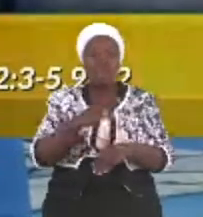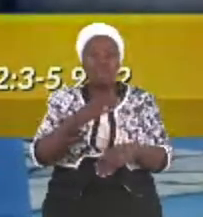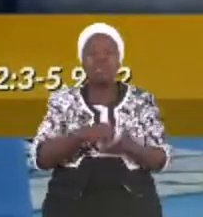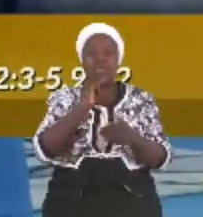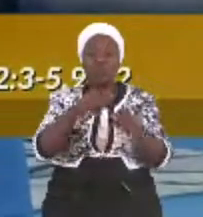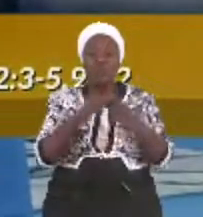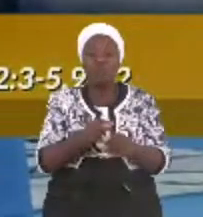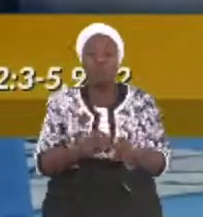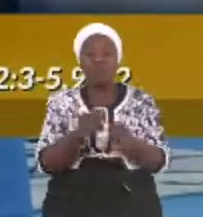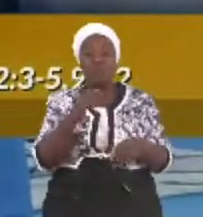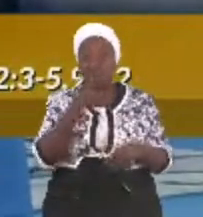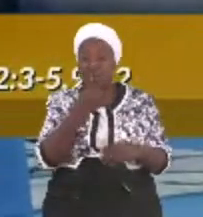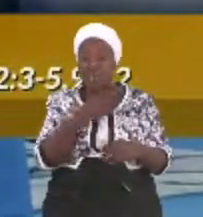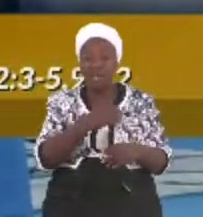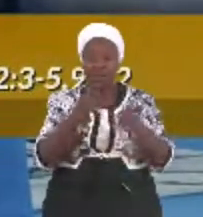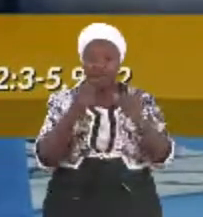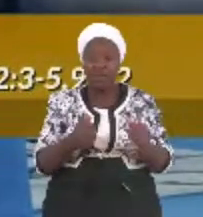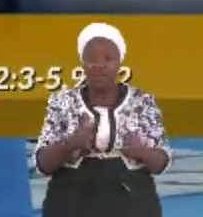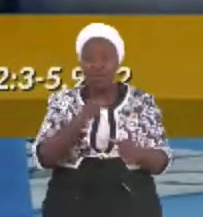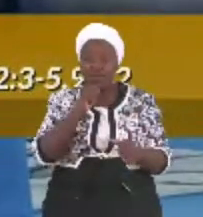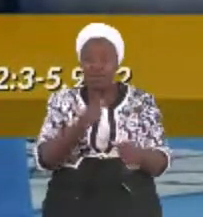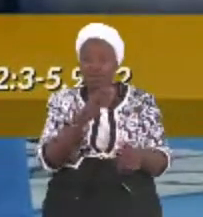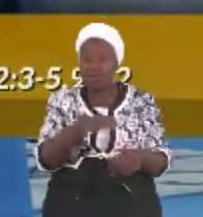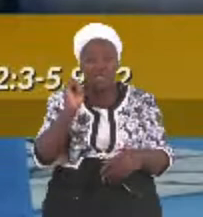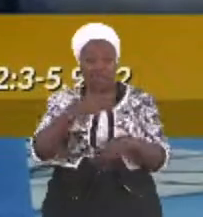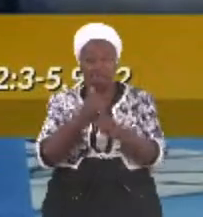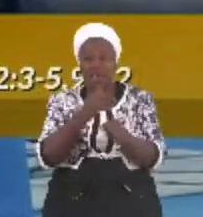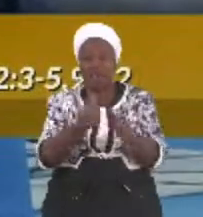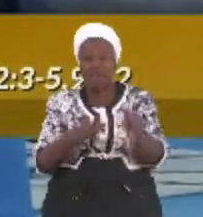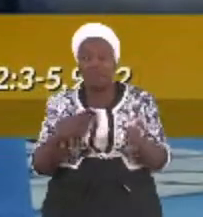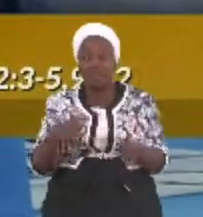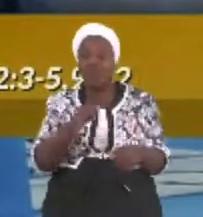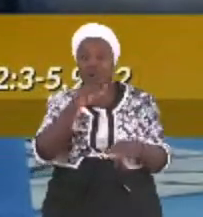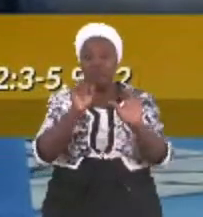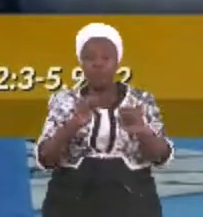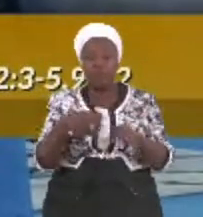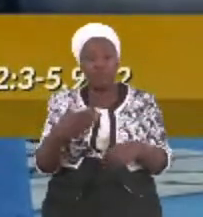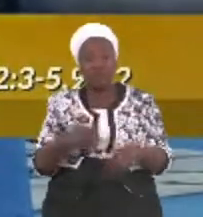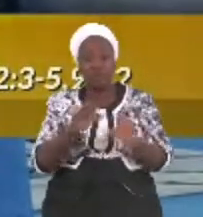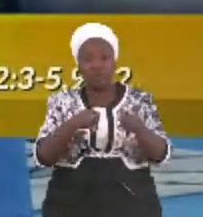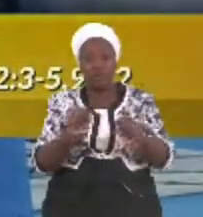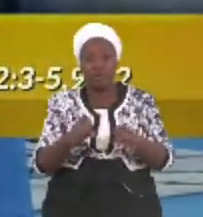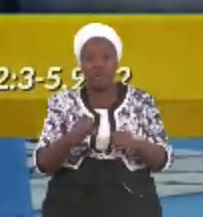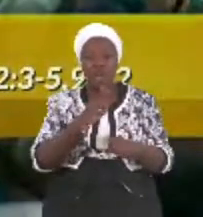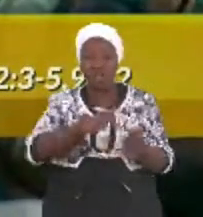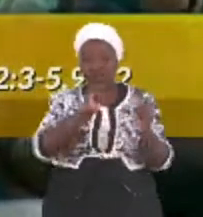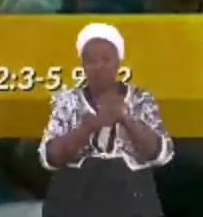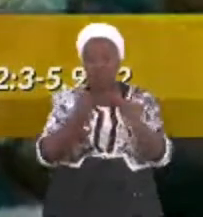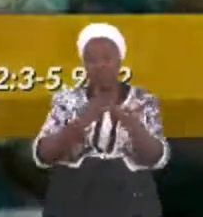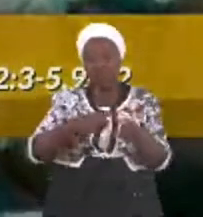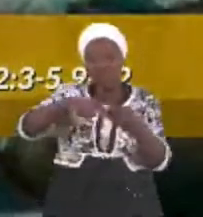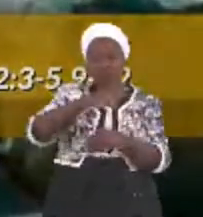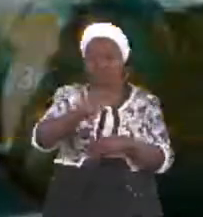possible dans ta vie. Il va tout changer. Tu ne seras plus jamais le même.